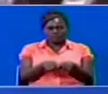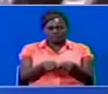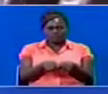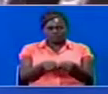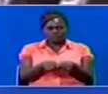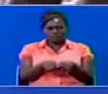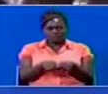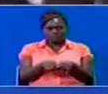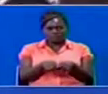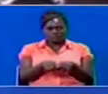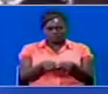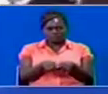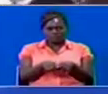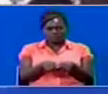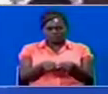kupoteza